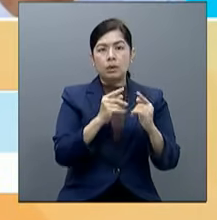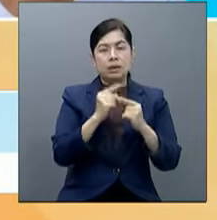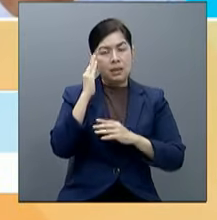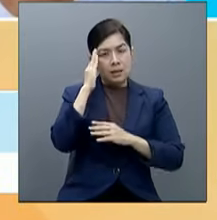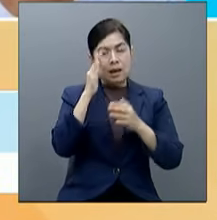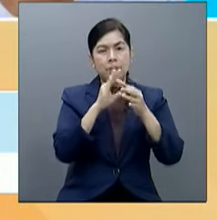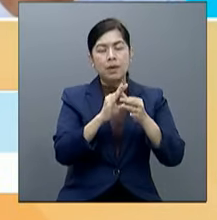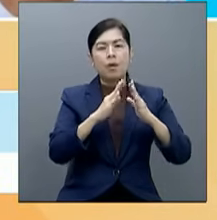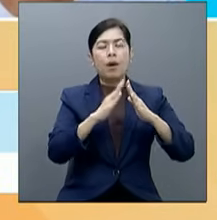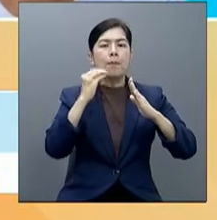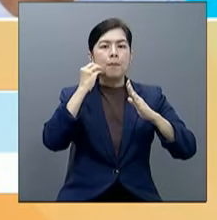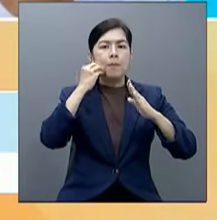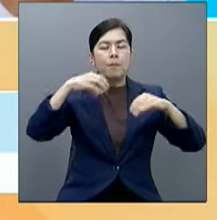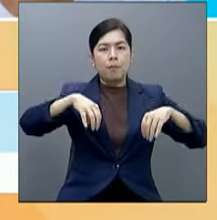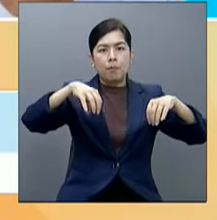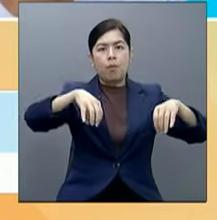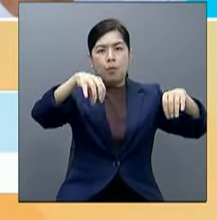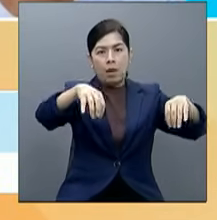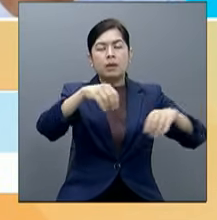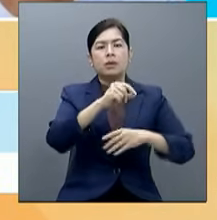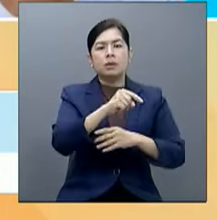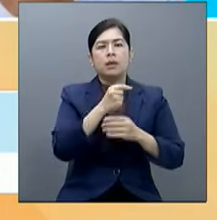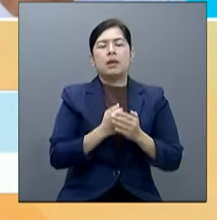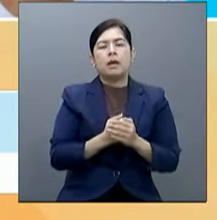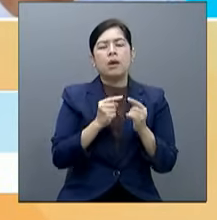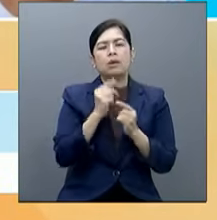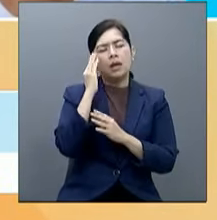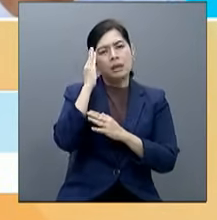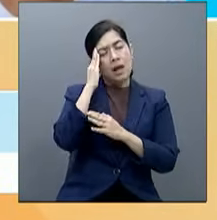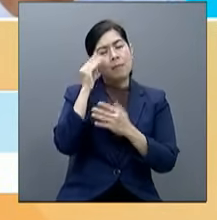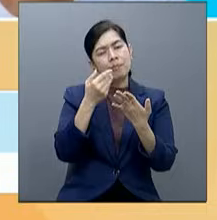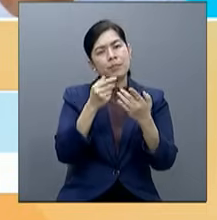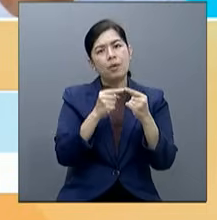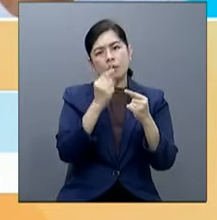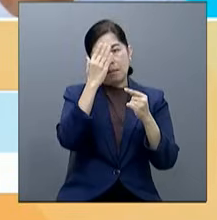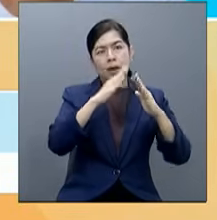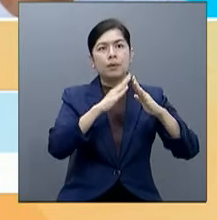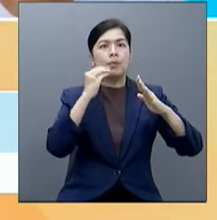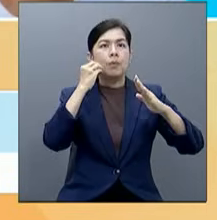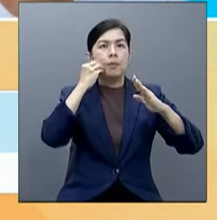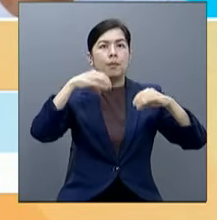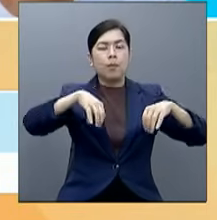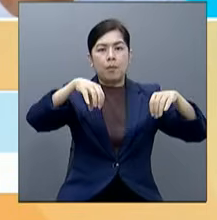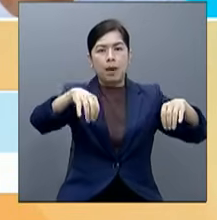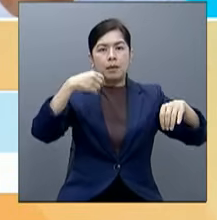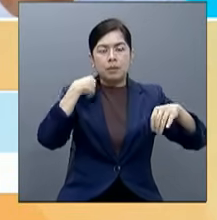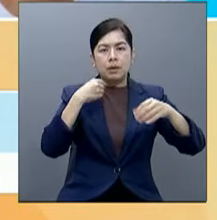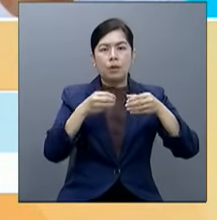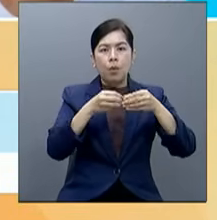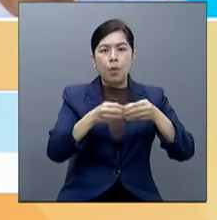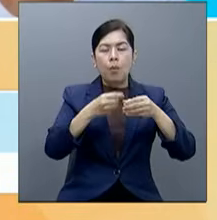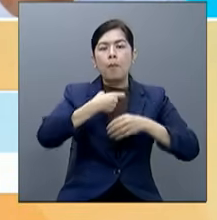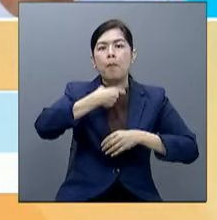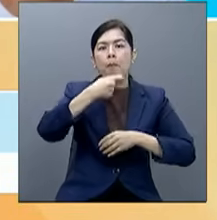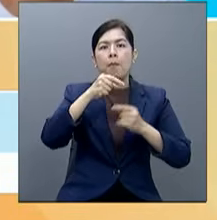ไหนเขาก็จะพอจะทราบไปเบื้องต้นนะว่าหมู่บ้านเราเนี่ยเป็นหมู่บ้านปากยอที่มีความเชื่อเกี่ยวกับ